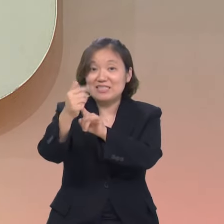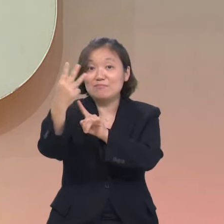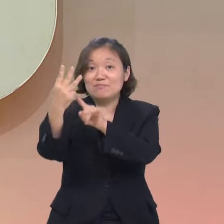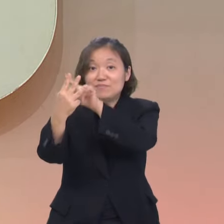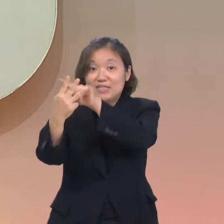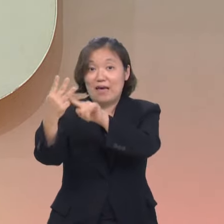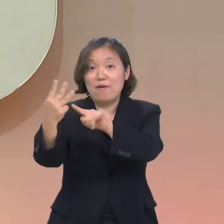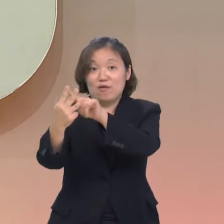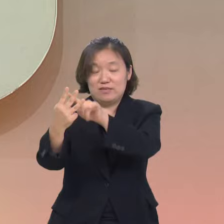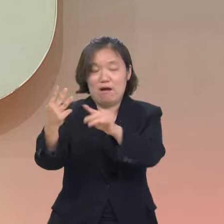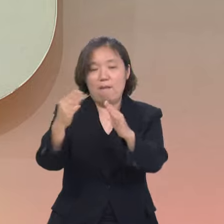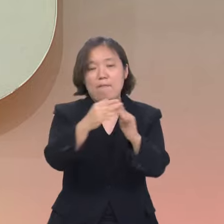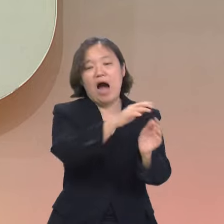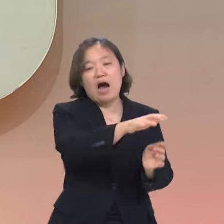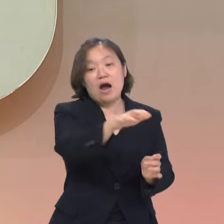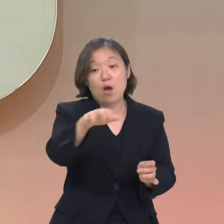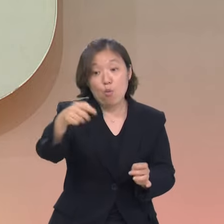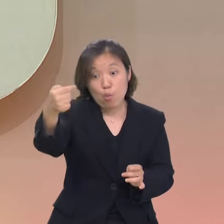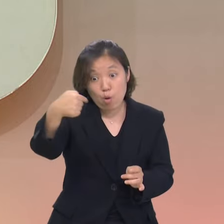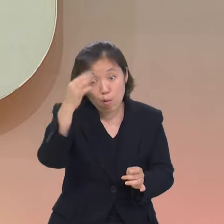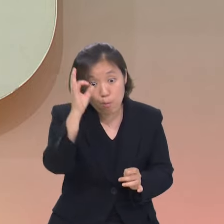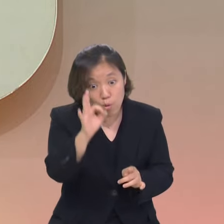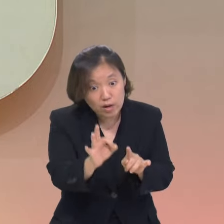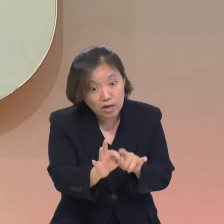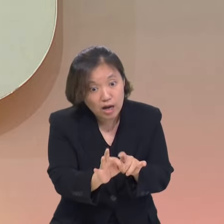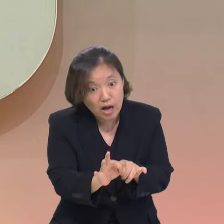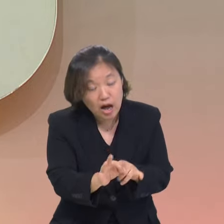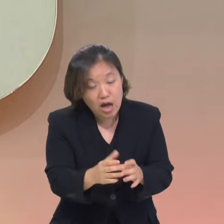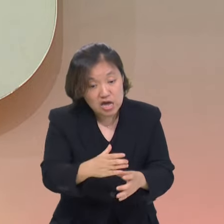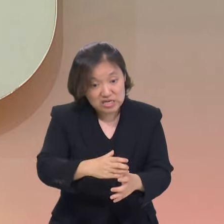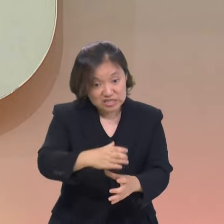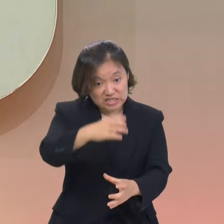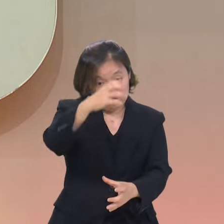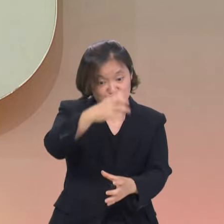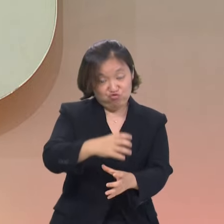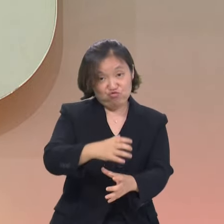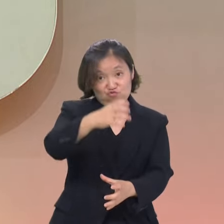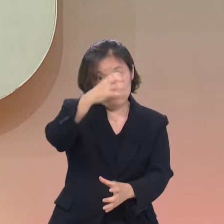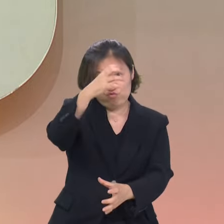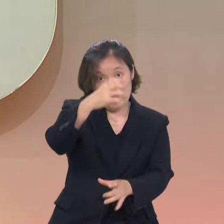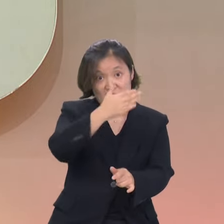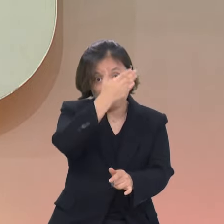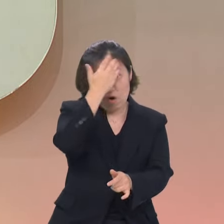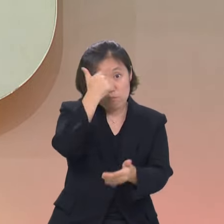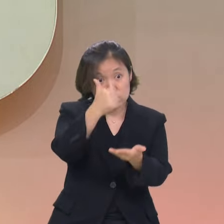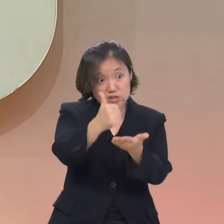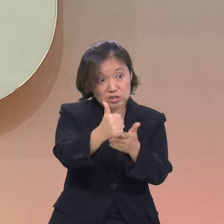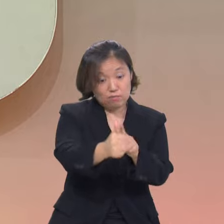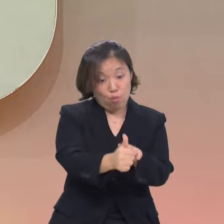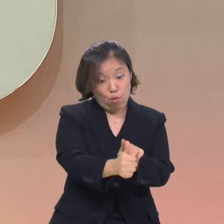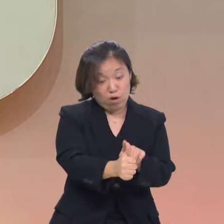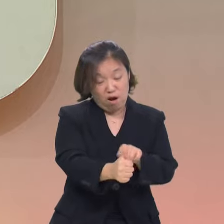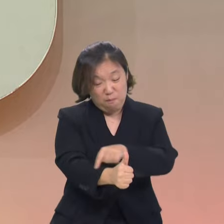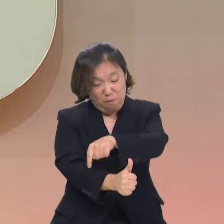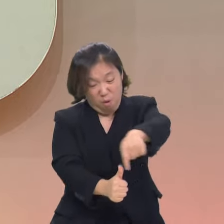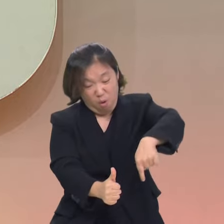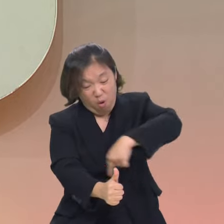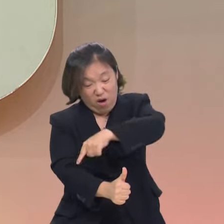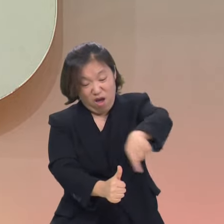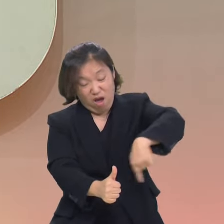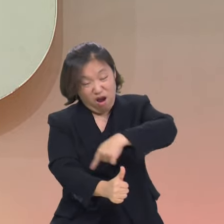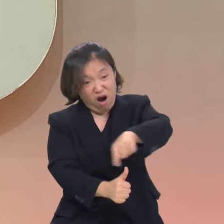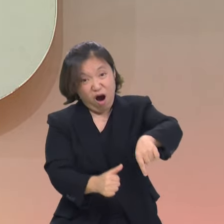마을에 왔는데 기둥에가 봤더니 안이나 다를까 그 젊은 스님이 기둥에 묶여 있는 걸